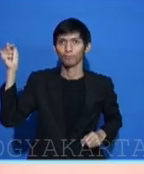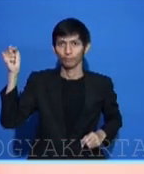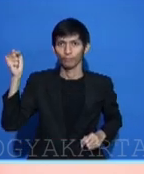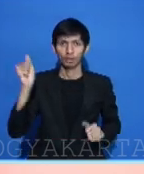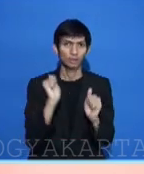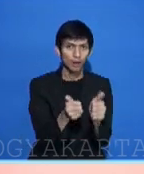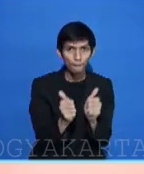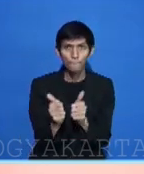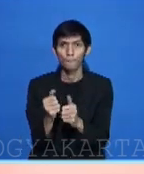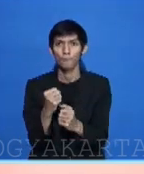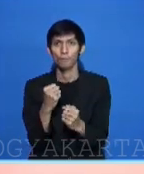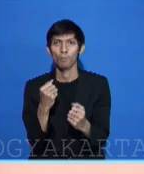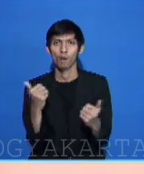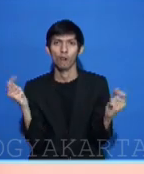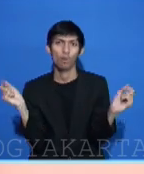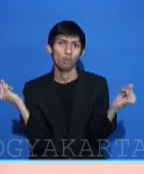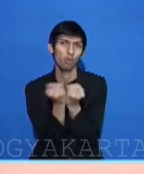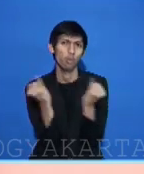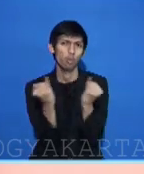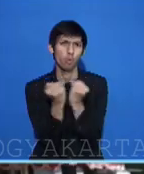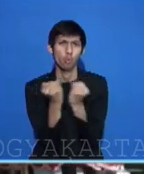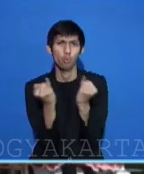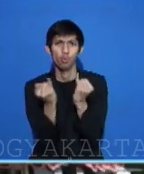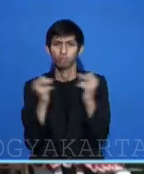dipersiapkan untuk aksi tawuran dengan kelompok lain.